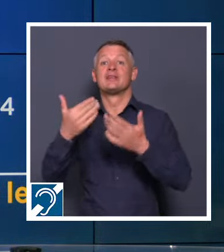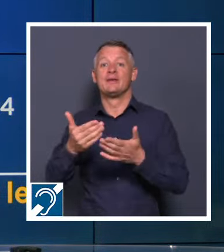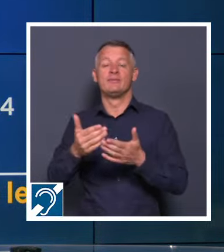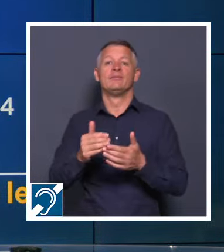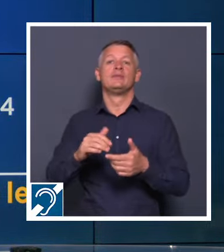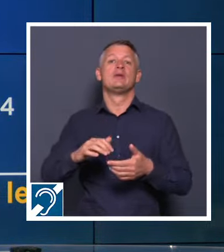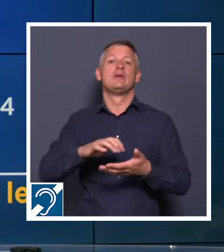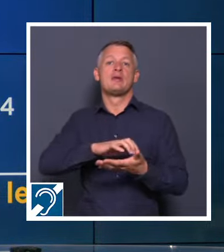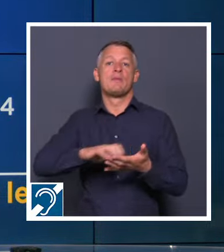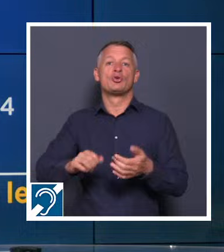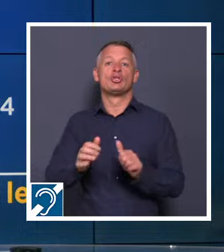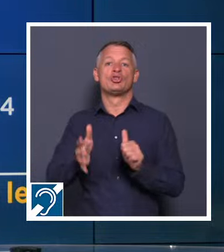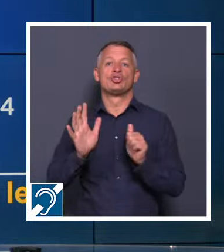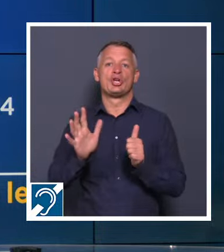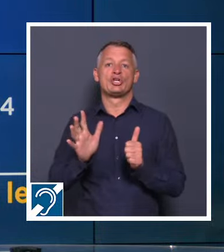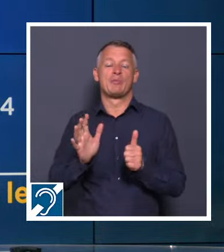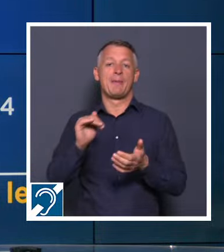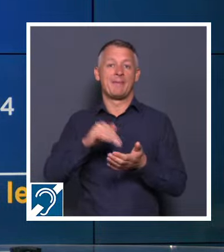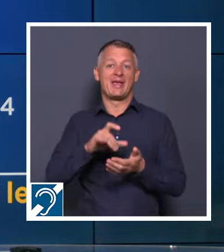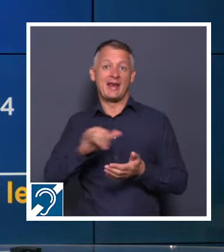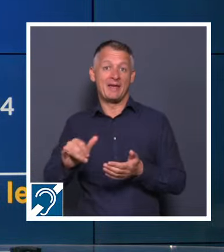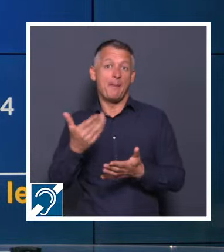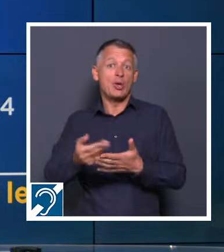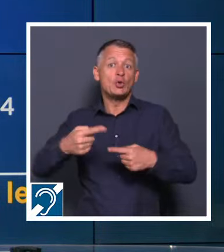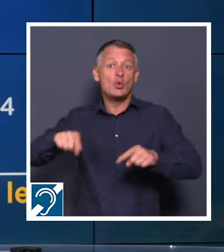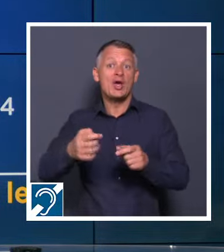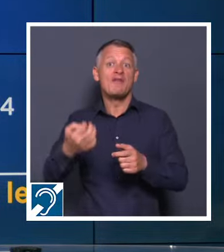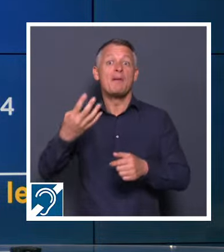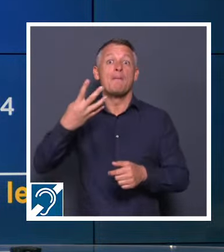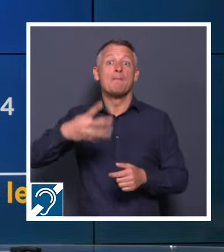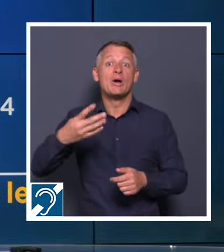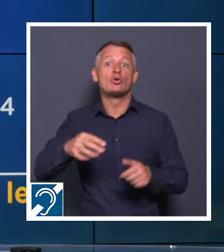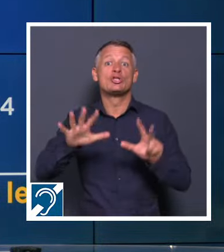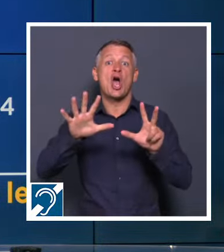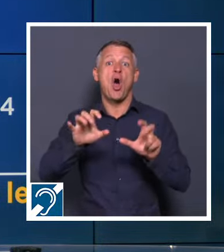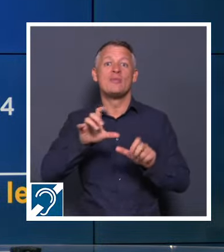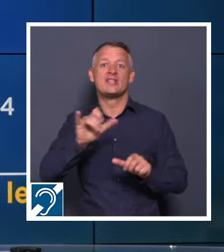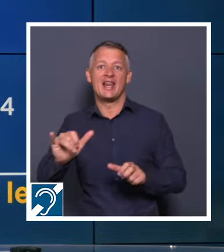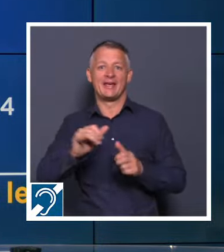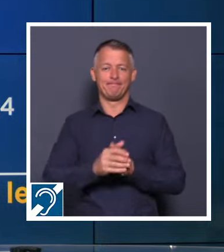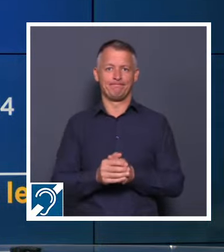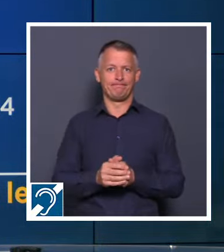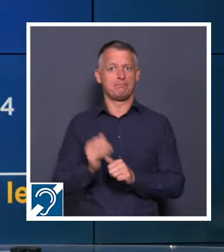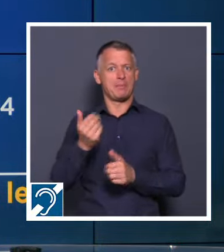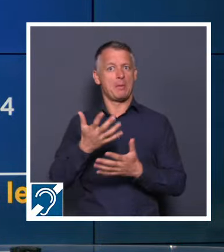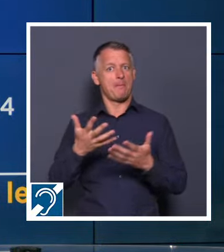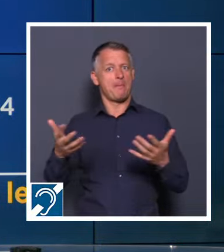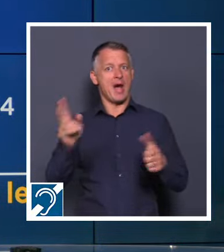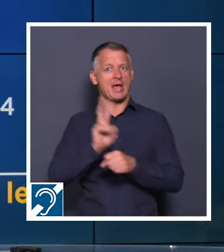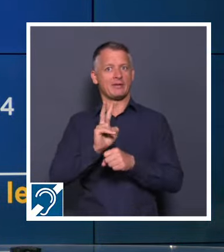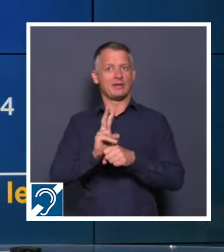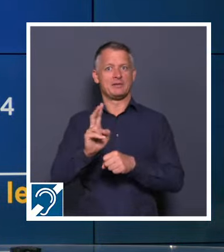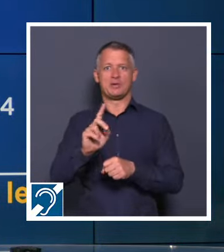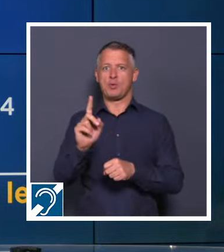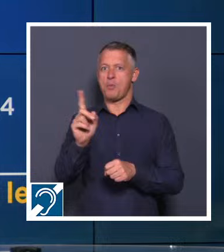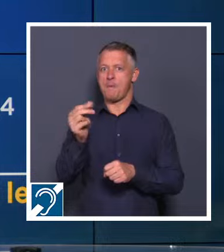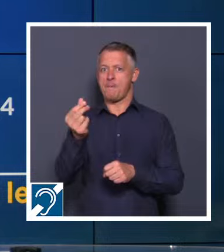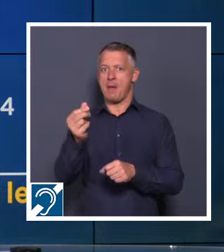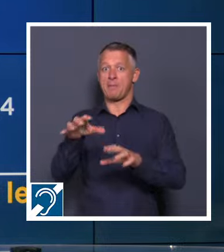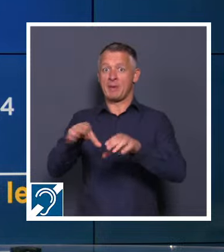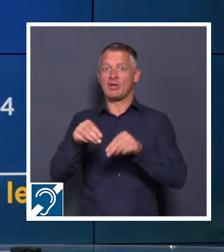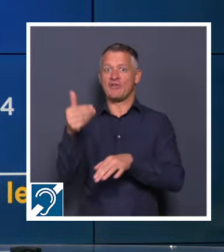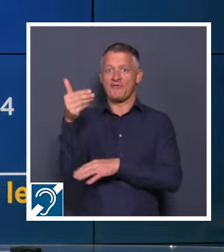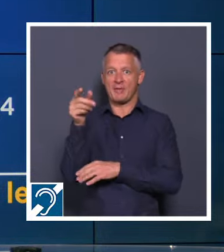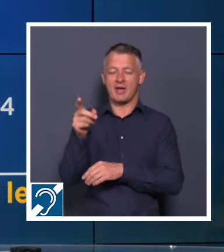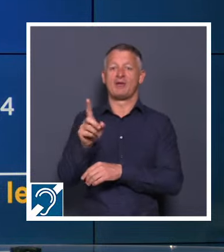adică celor 16.000 de lei, și ar fi în cazul nostru 480 de lei. Mare atenție, nu sunt bani pe care firma îi primește, ci